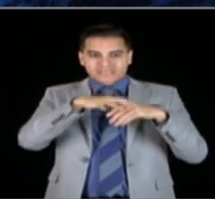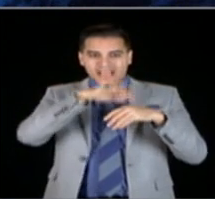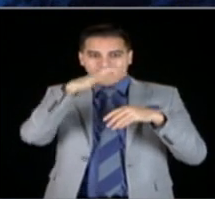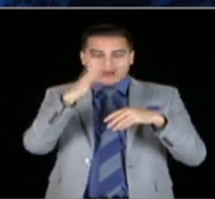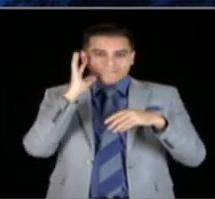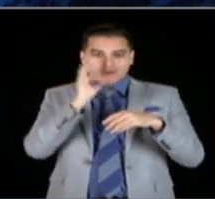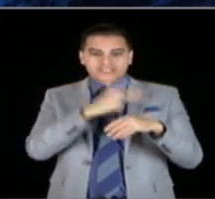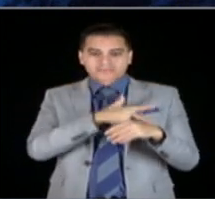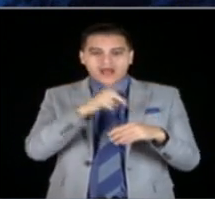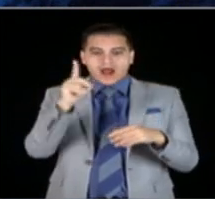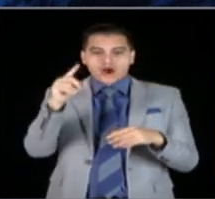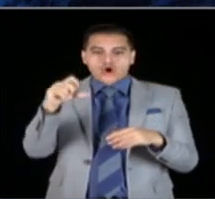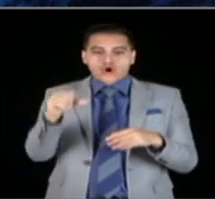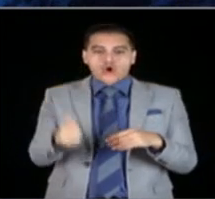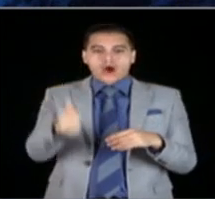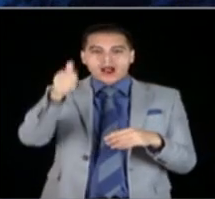راكوري؟